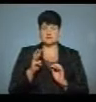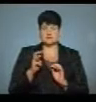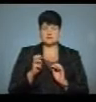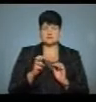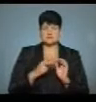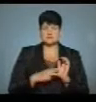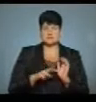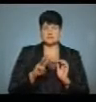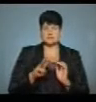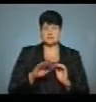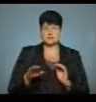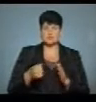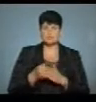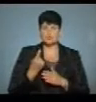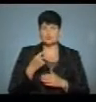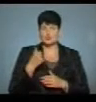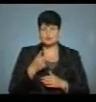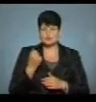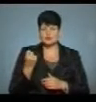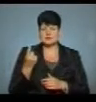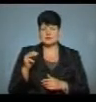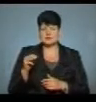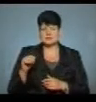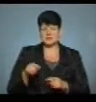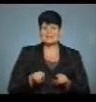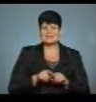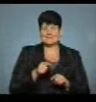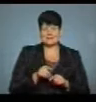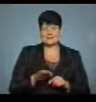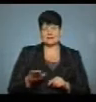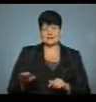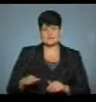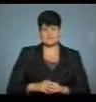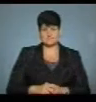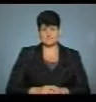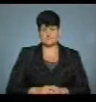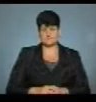4373 дітям віком до року із 11 тисяч таких дітей, повідомила Майя Голяк.